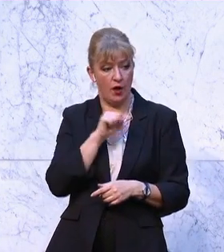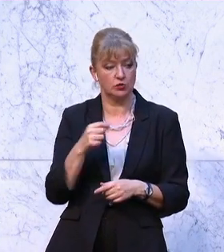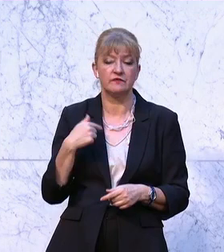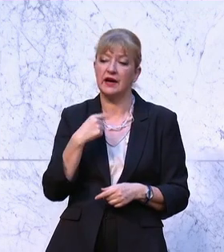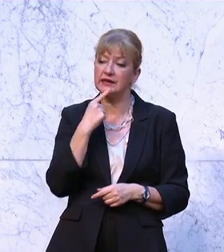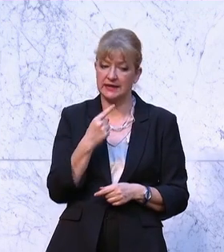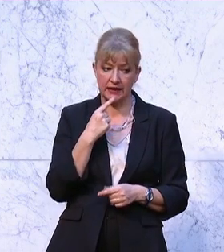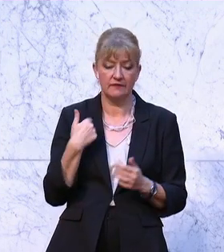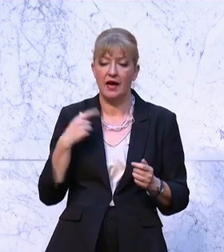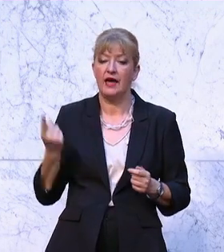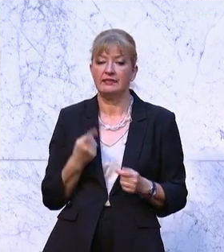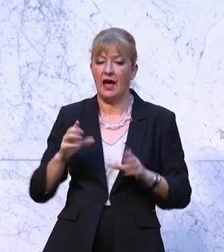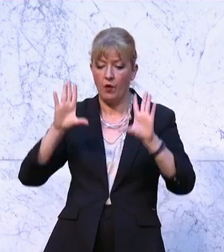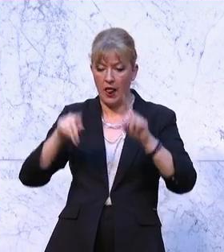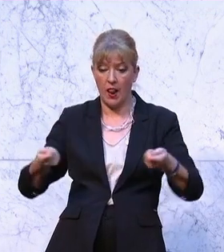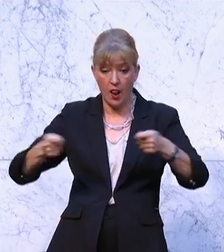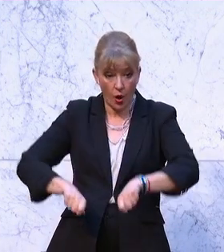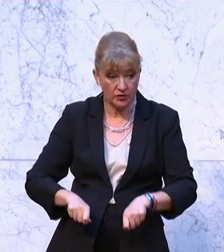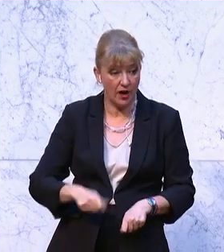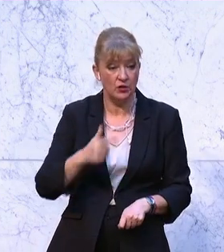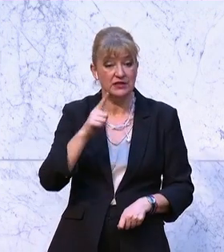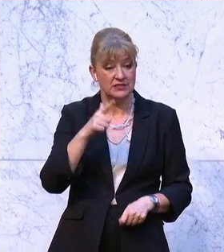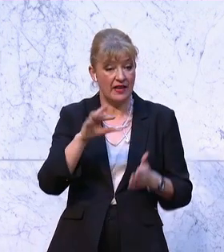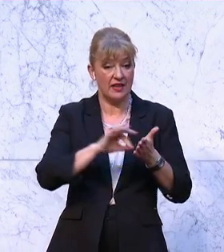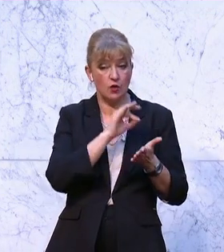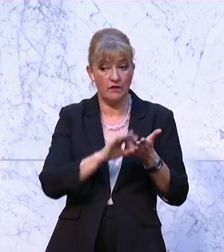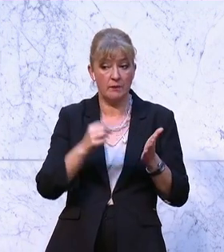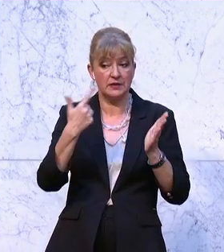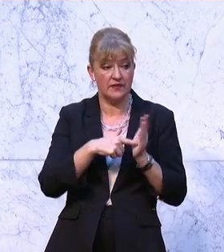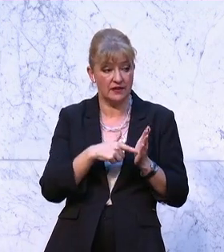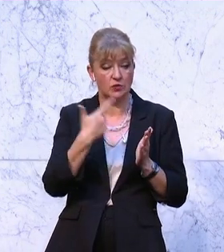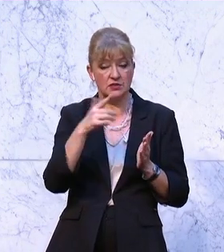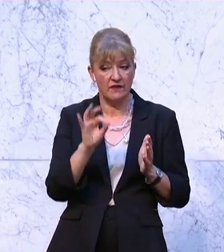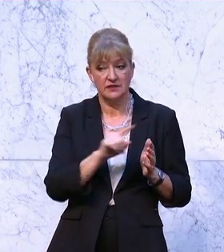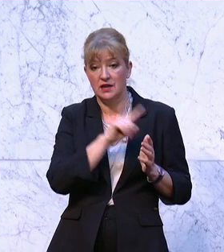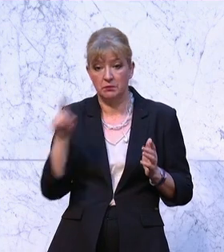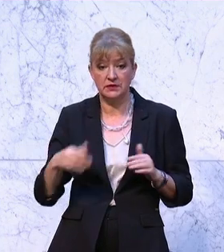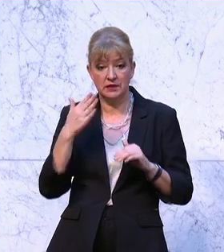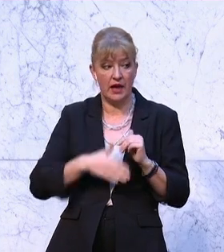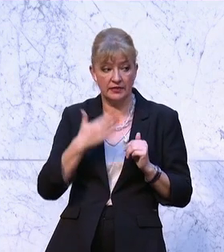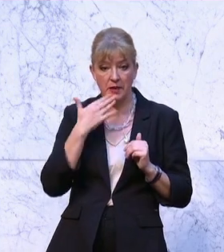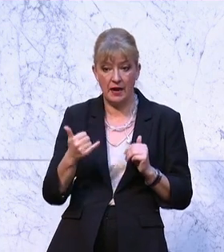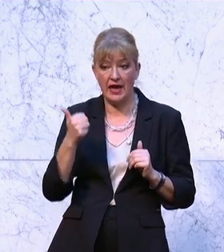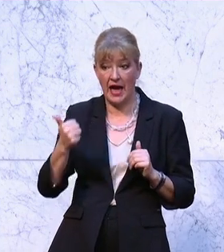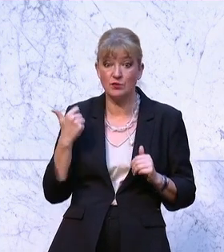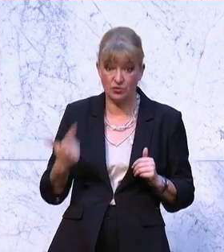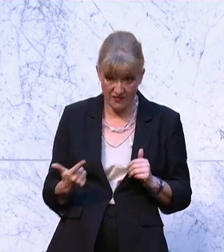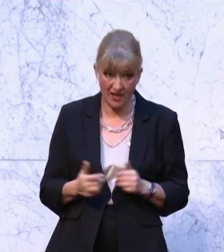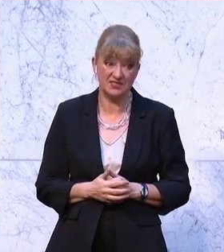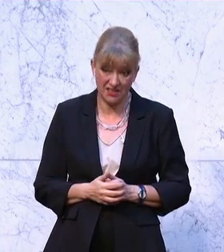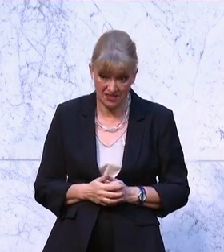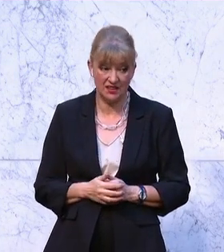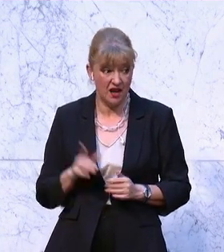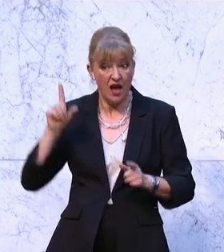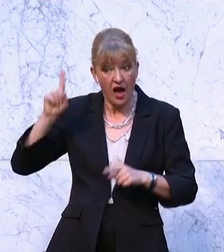vorgegeben, einen Dauerlockdown vom 2. November 2020 bis Ende Mai 2021, während